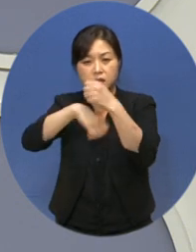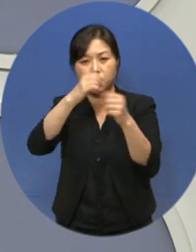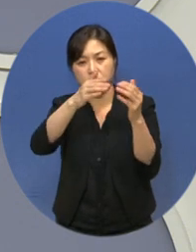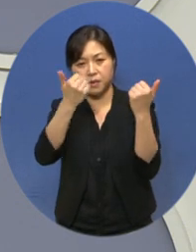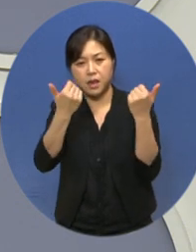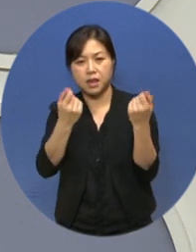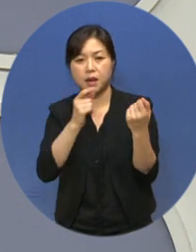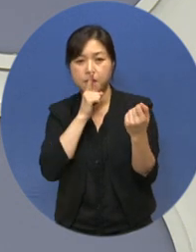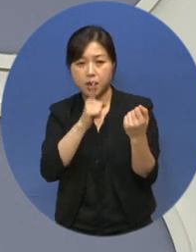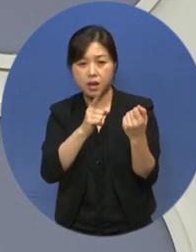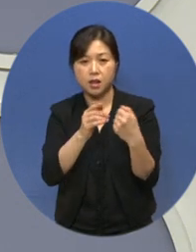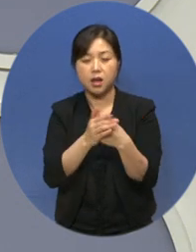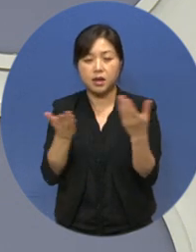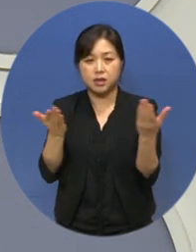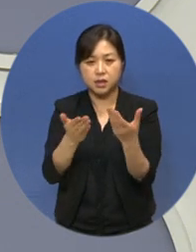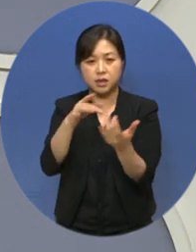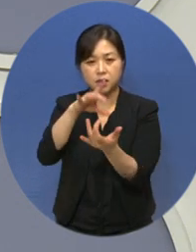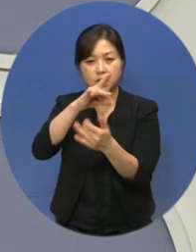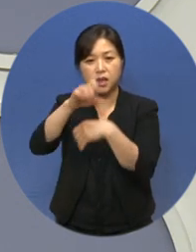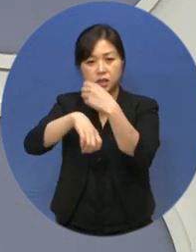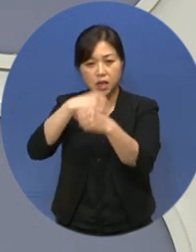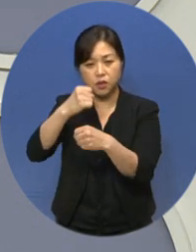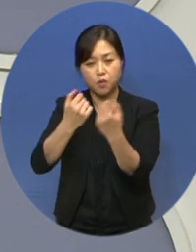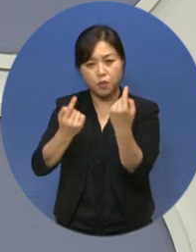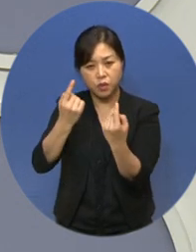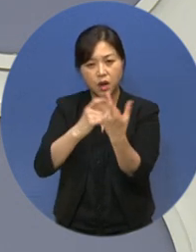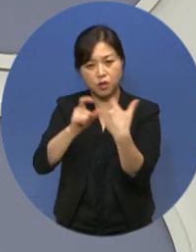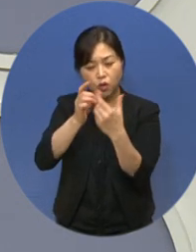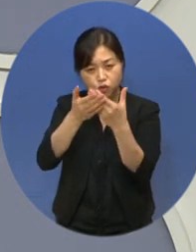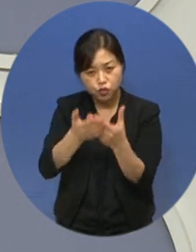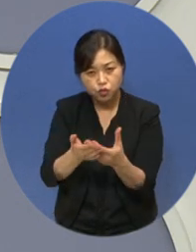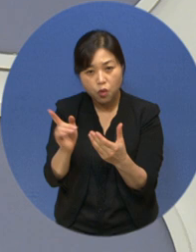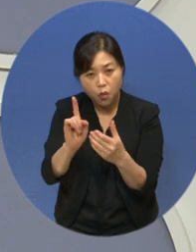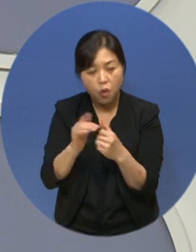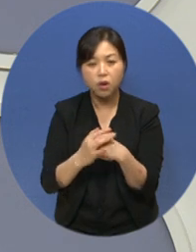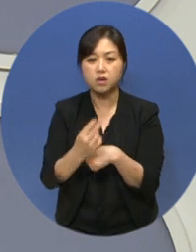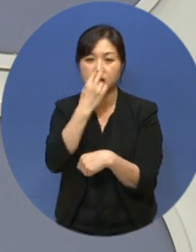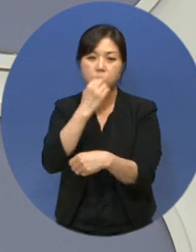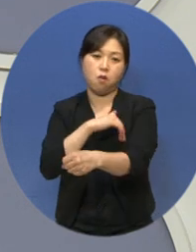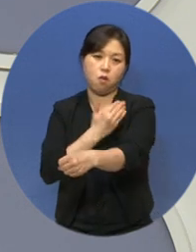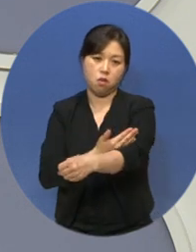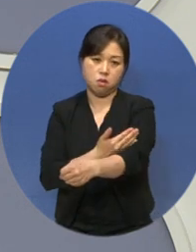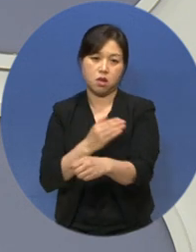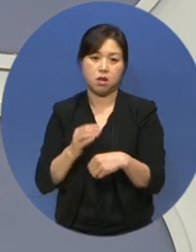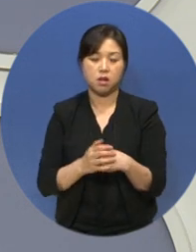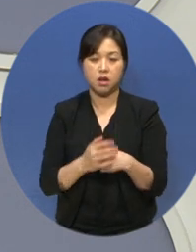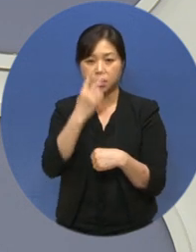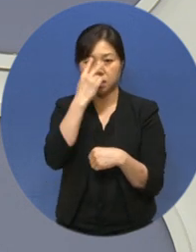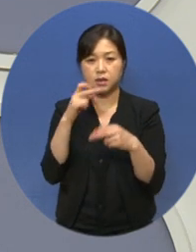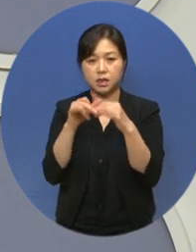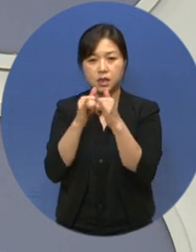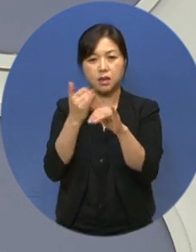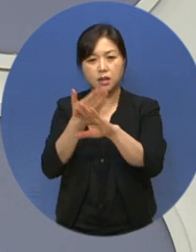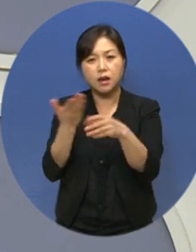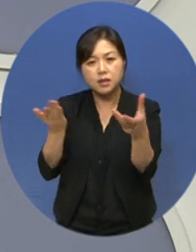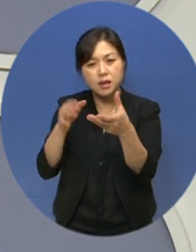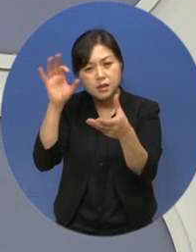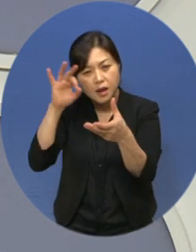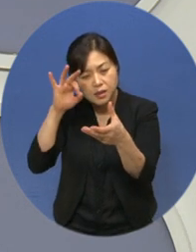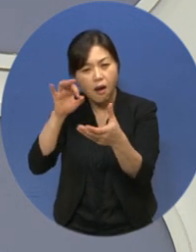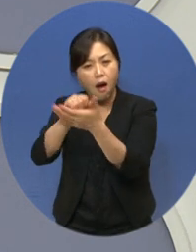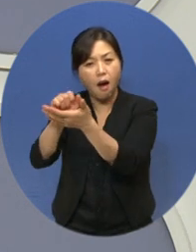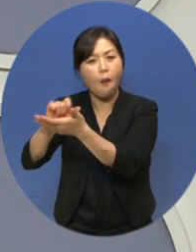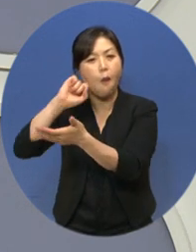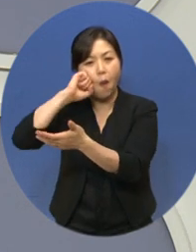건데 직업 선택의 자유도 수주하게 생명권 아니겠습니까 넷이 각자의 는 다른 직업을 가질 수가 없어요 그래서 안마